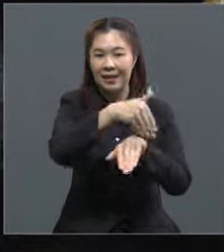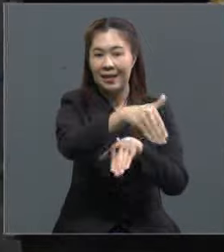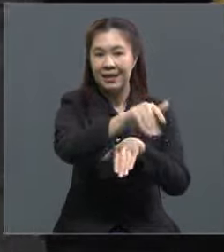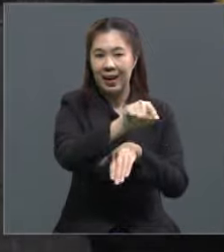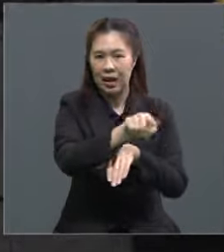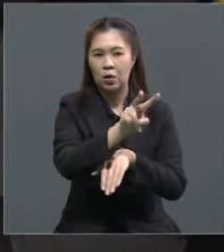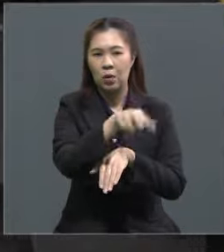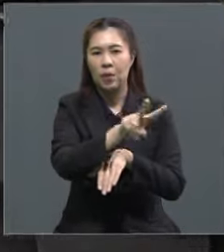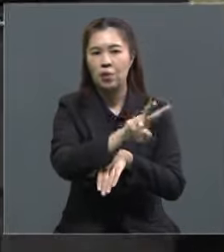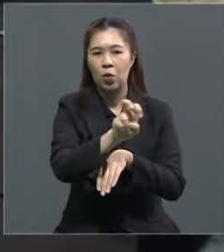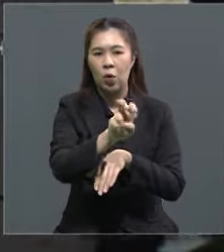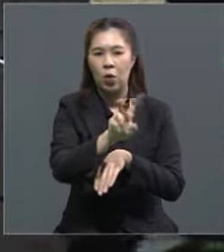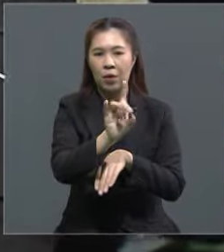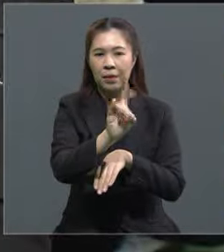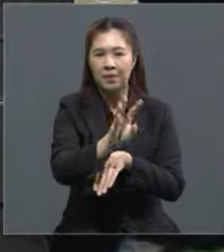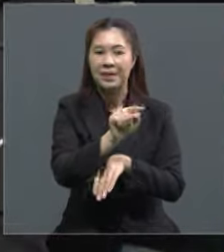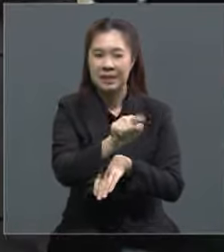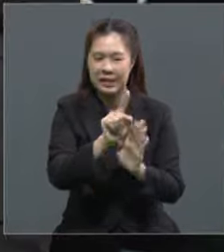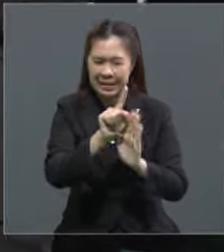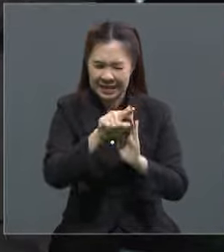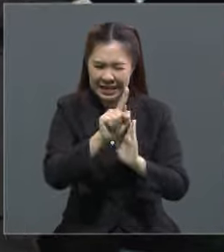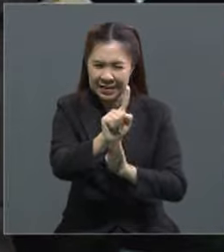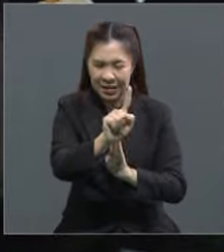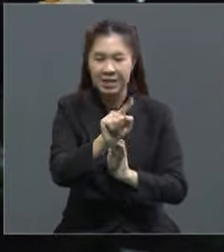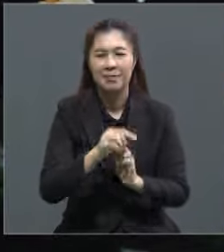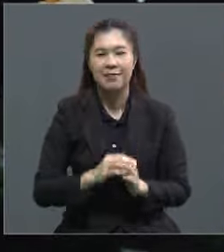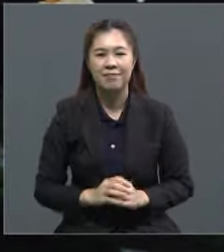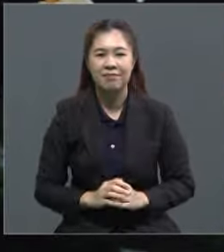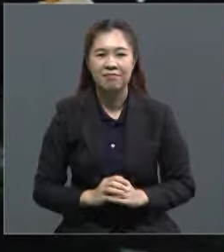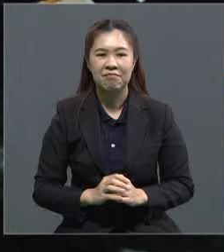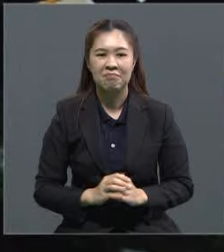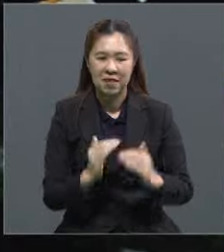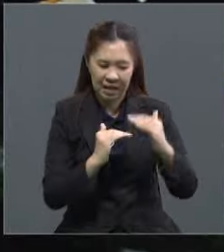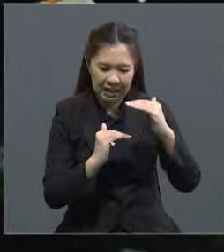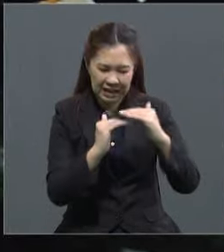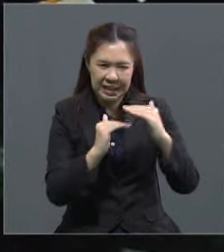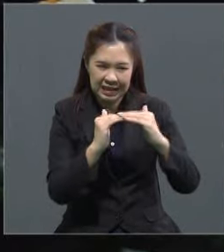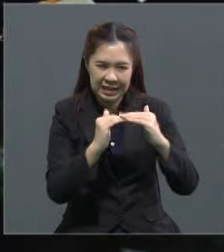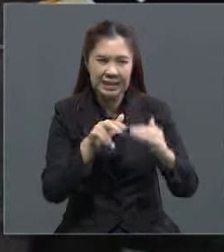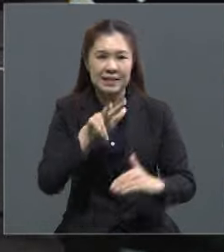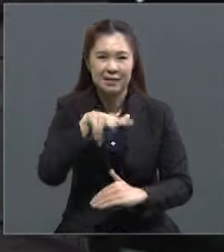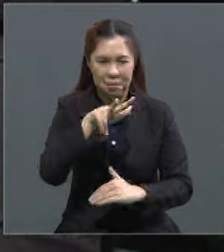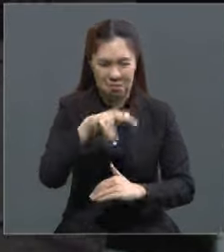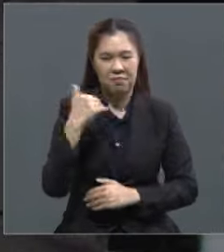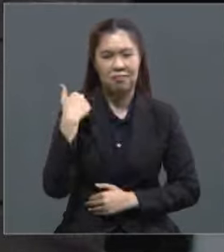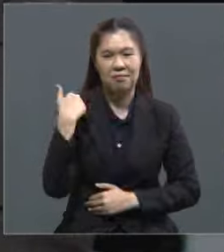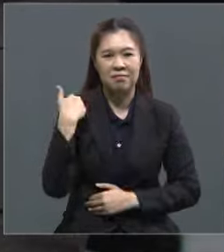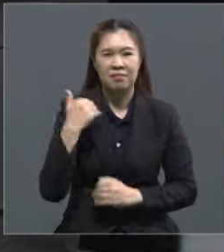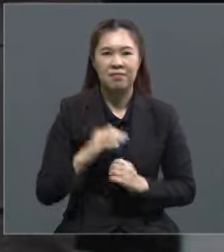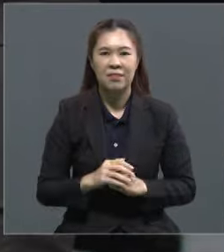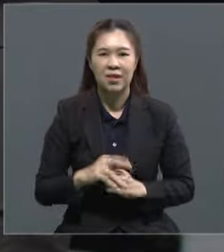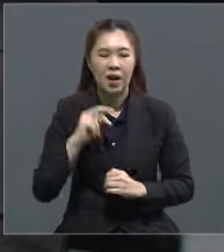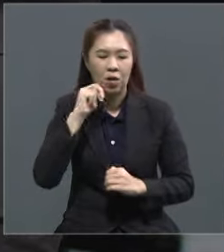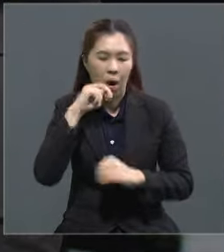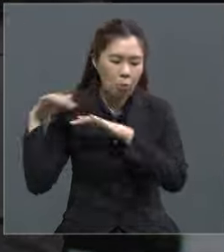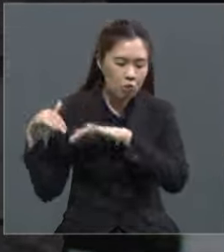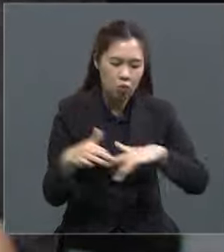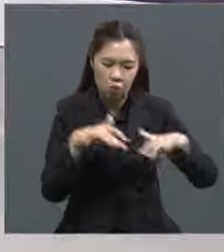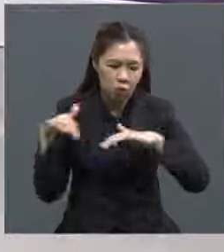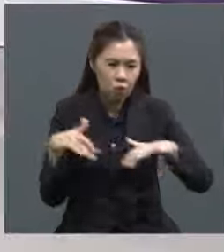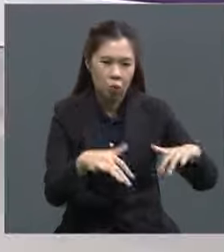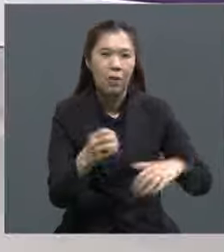ที่ 2,200ลูกบาทเมตรต่อวินาทีเลยนะครับแต่บางครั้งเนี่ยขึ้นไปถึงเกือบประมาณ 3,000ลูกบาทเมต่อวินาทีเพราะว่าน้ำมันมาเยอะมากใน